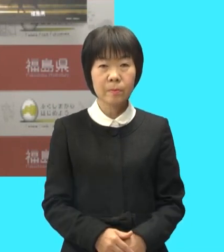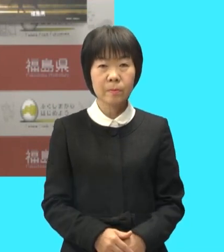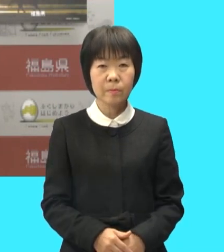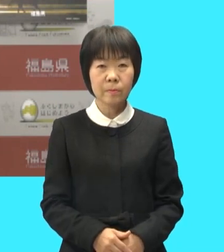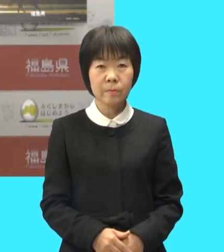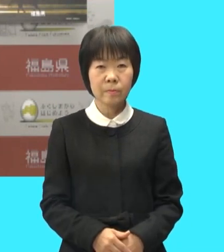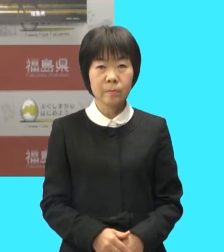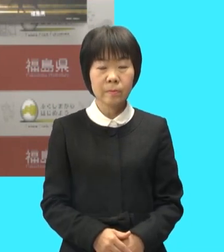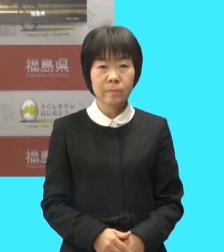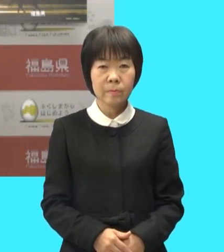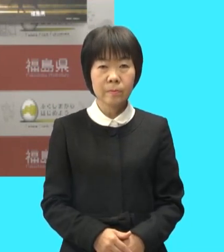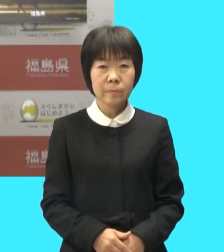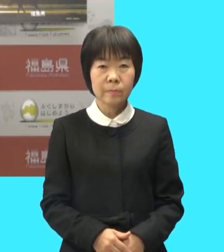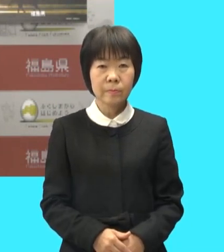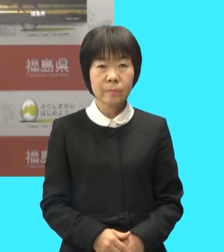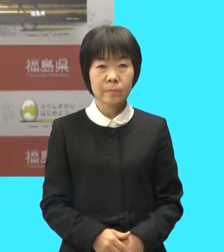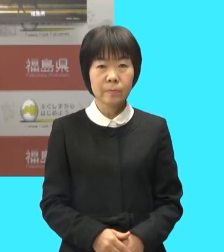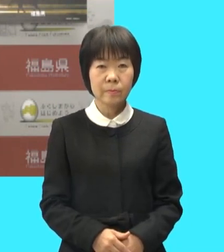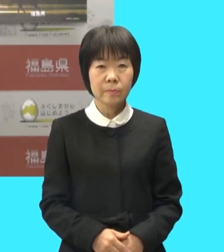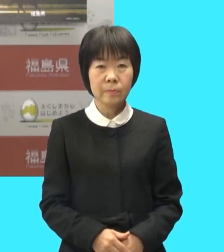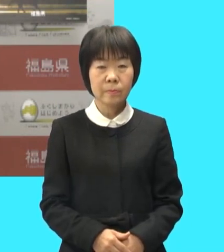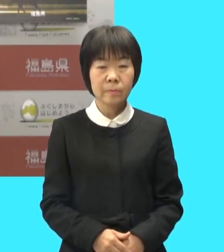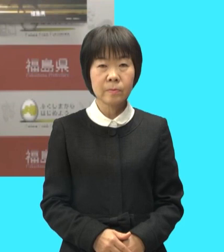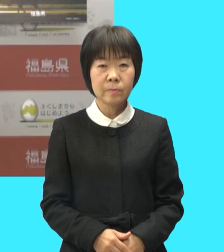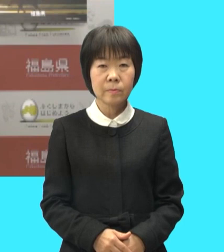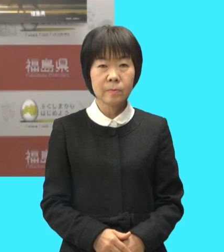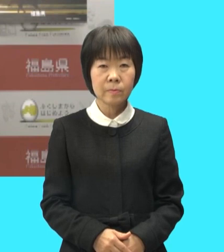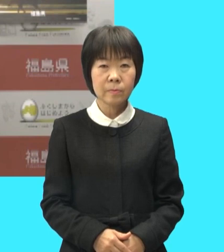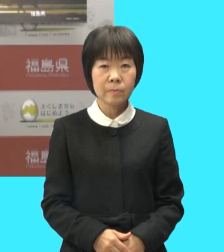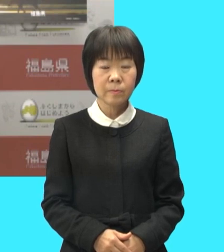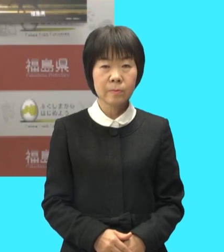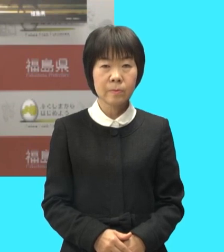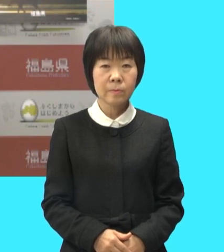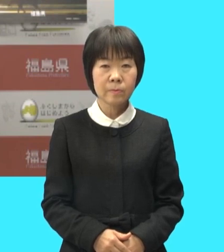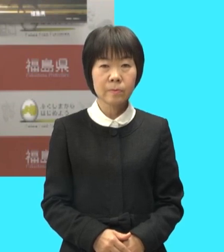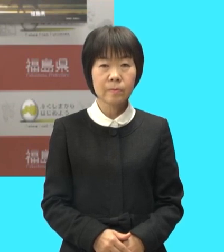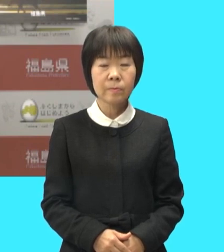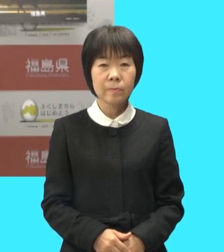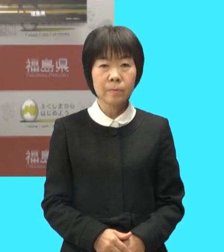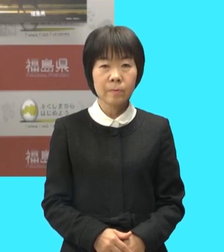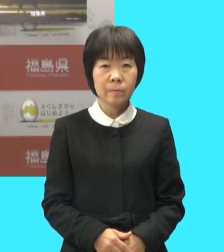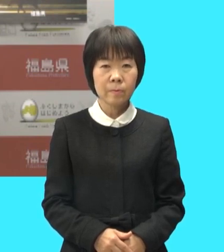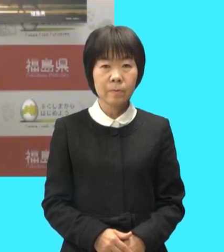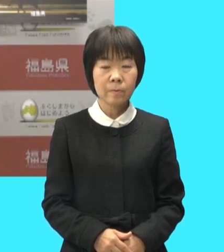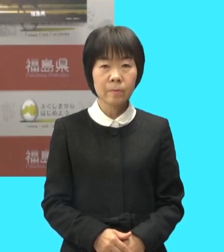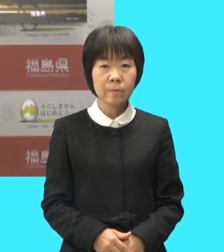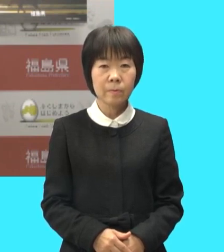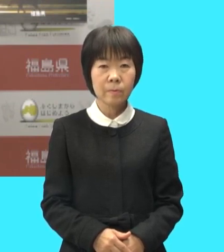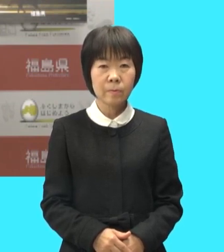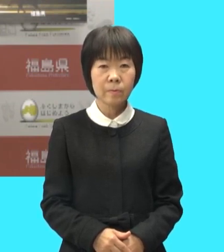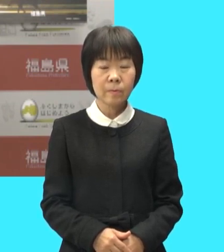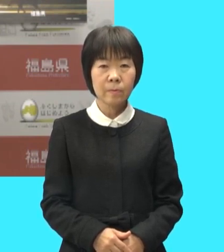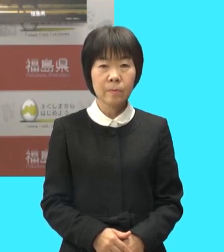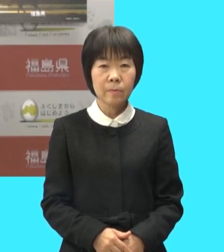それではご質問を受けします。ご質問のある方は挙手をお願いします。またご質問の際は社名とお名前を書いてください。ご質問ございます